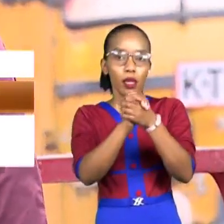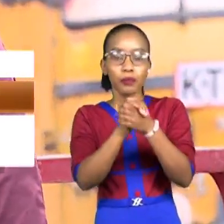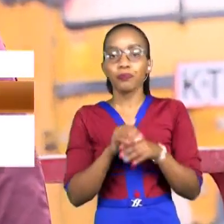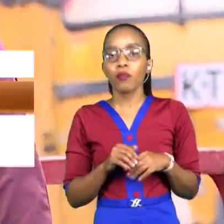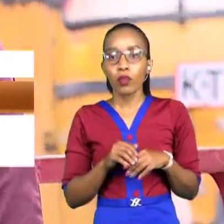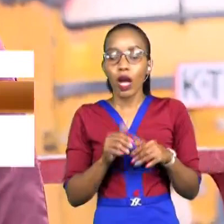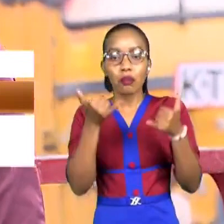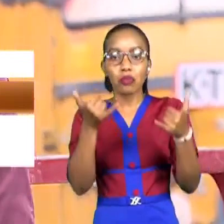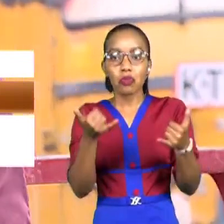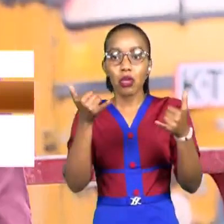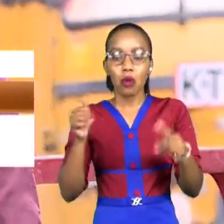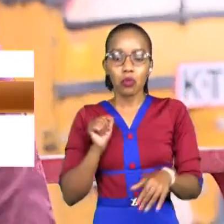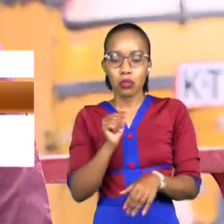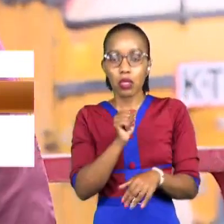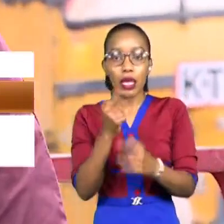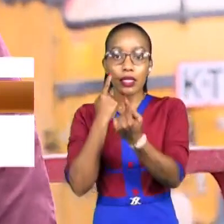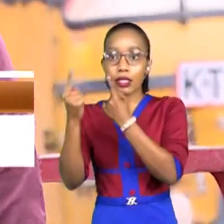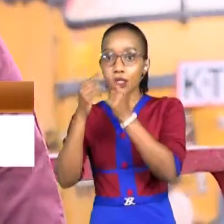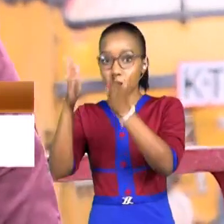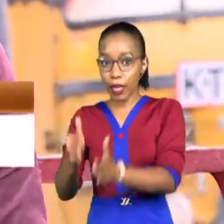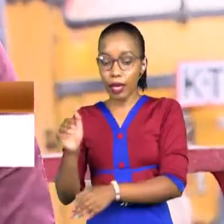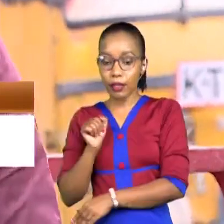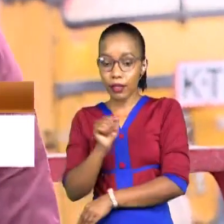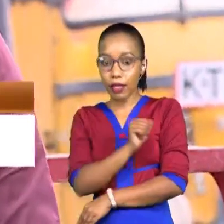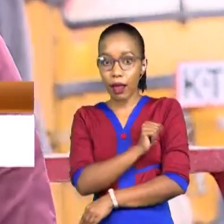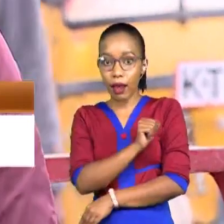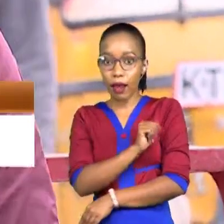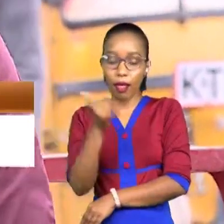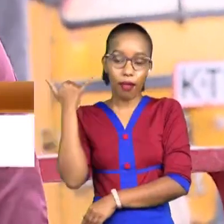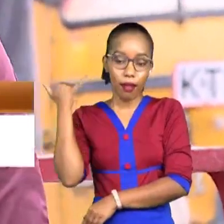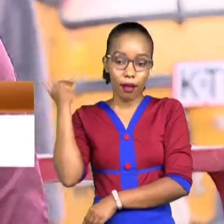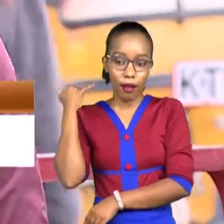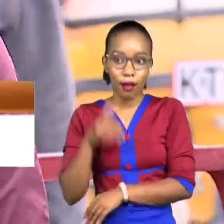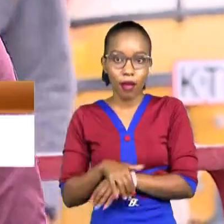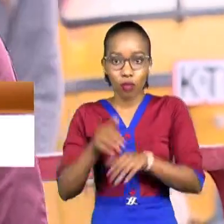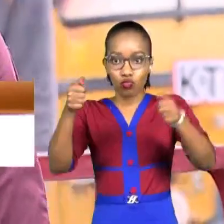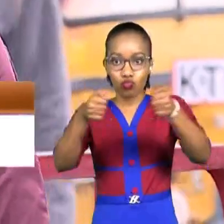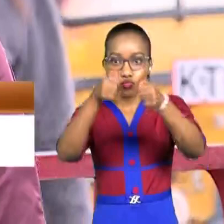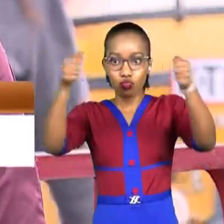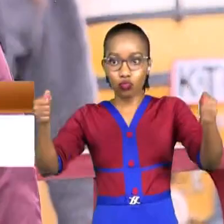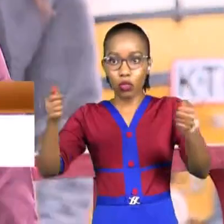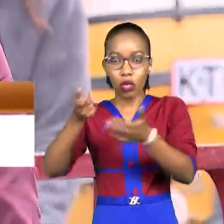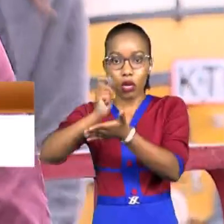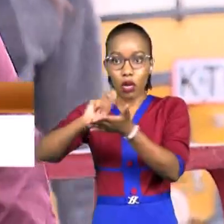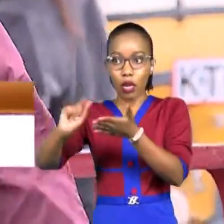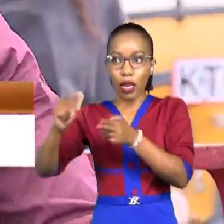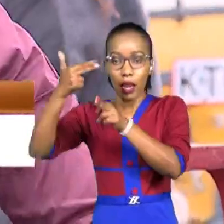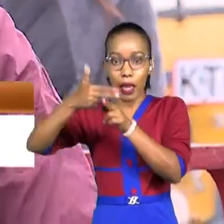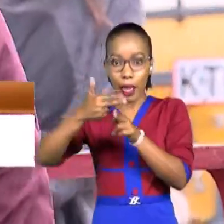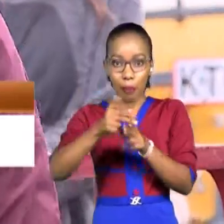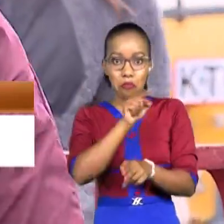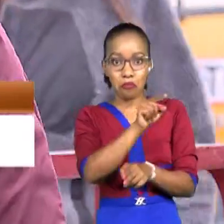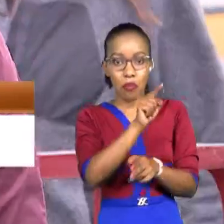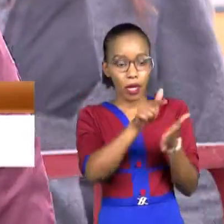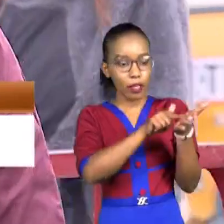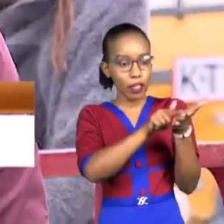kufikia sasa Senator speaker wa bunge la Seneti Ken Lusaka hapo jana aliweza kuchapisha rasmi kwamba jina lake